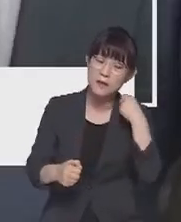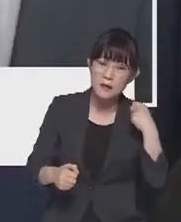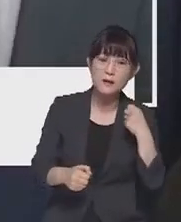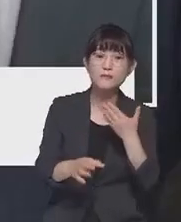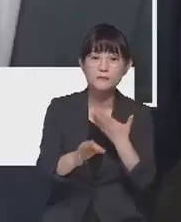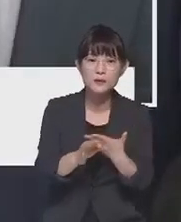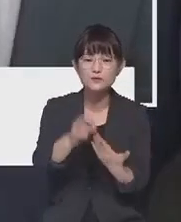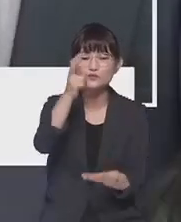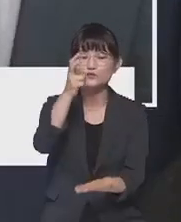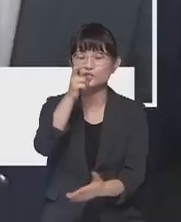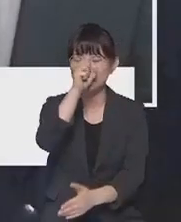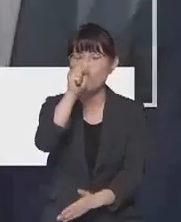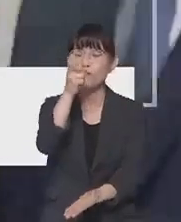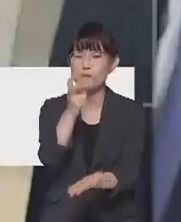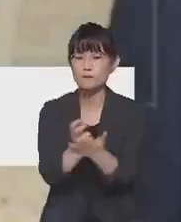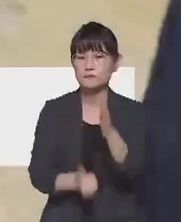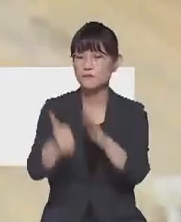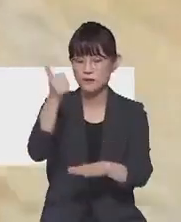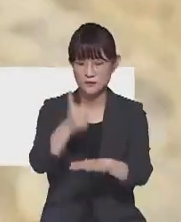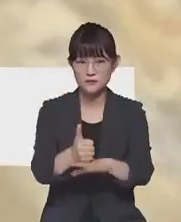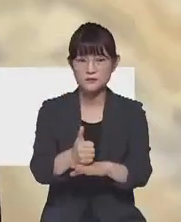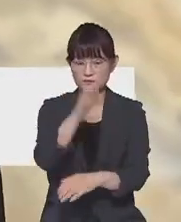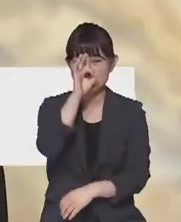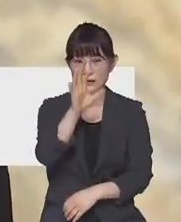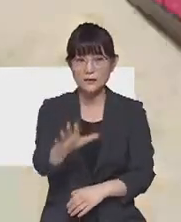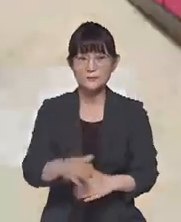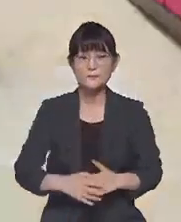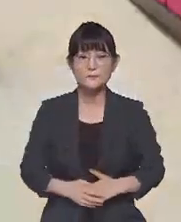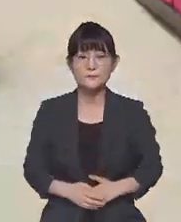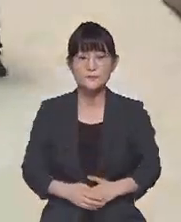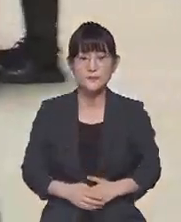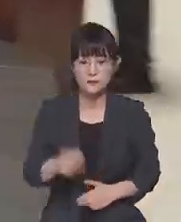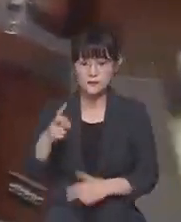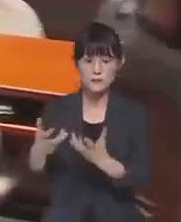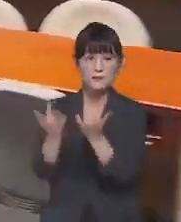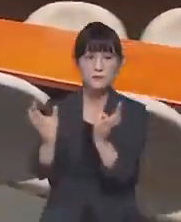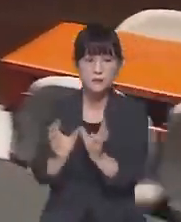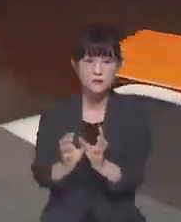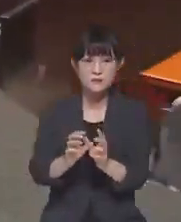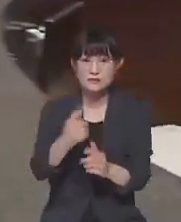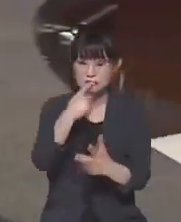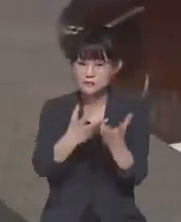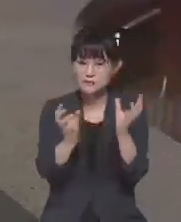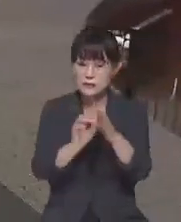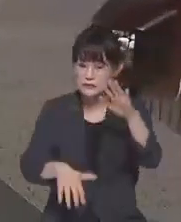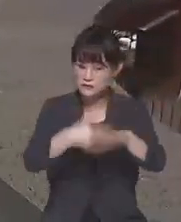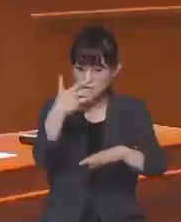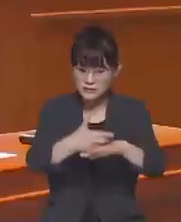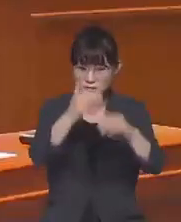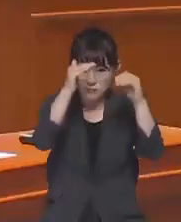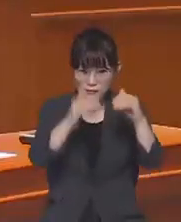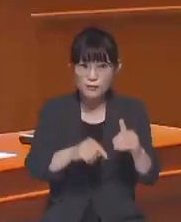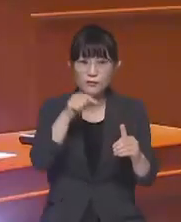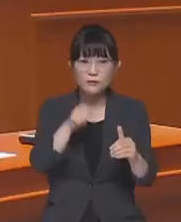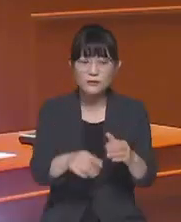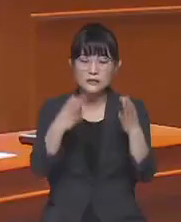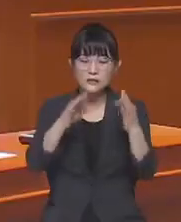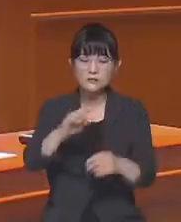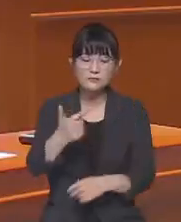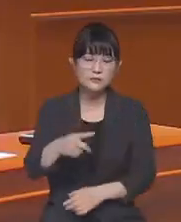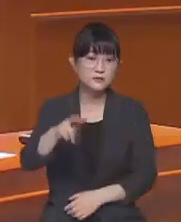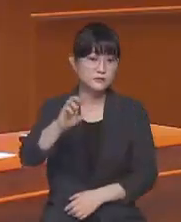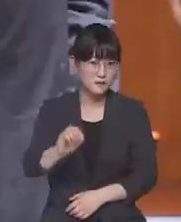되는 제도는 결코 성공하지 못한다. 저는 그렇게 보고 있거든요. 여당은 민주당이 택한 혁신이 결국 김은경표